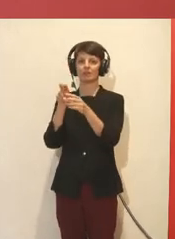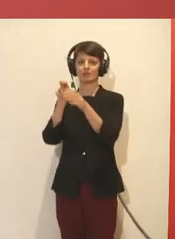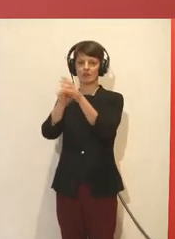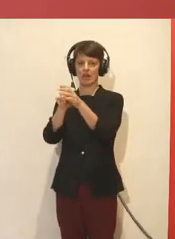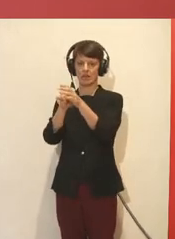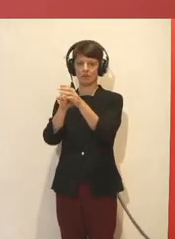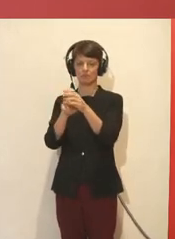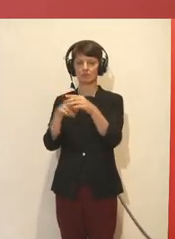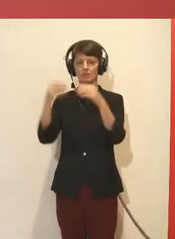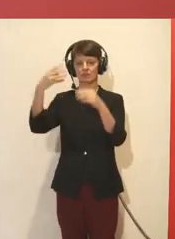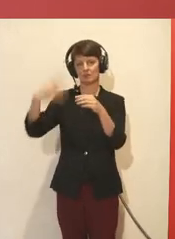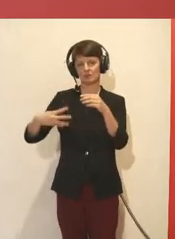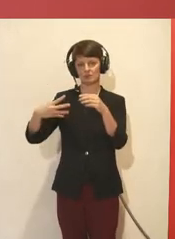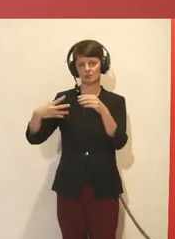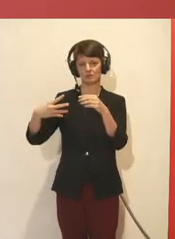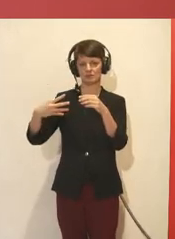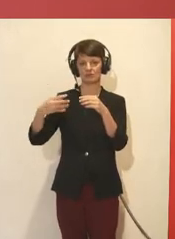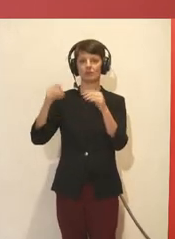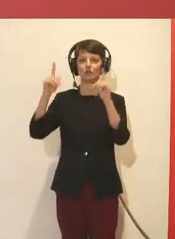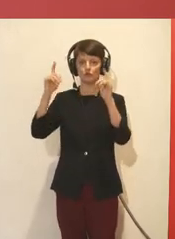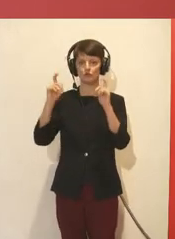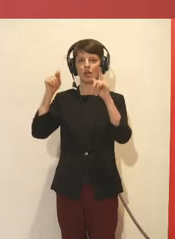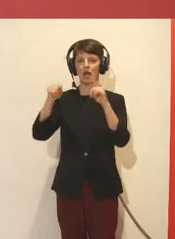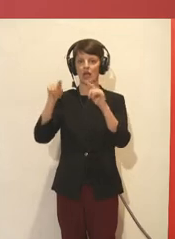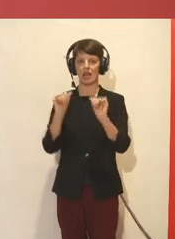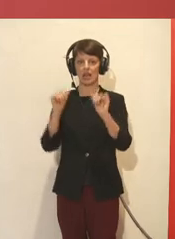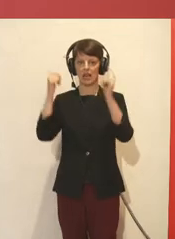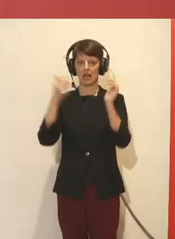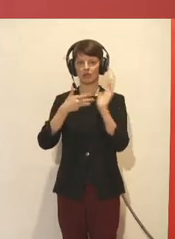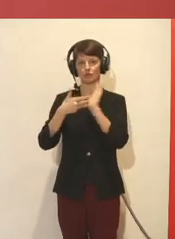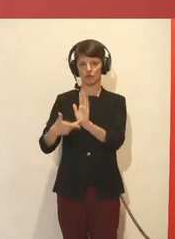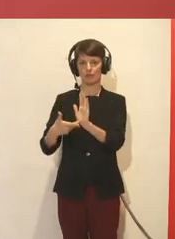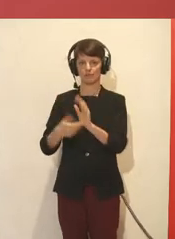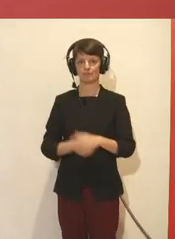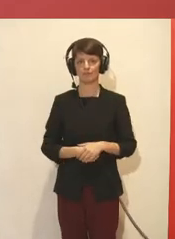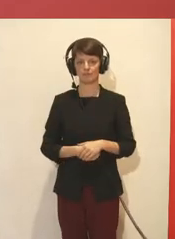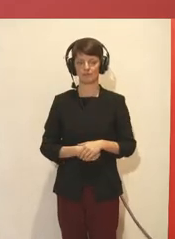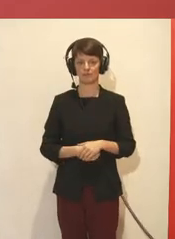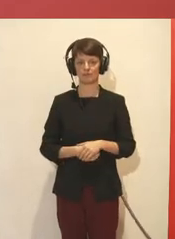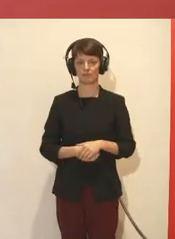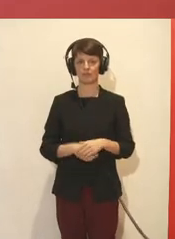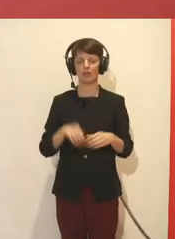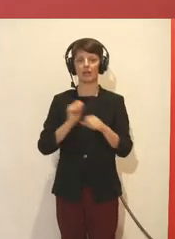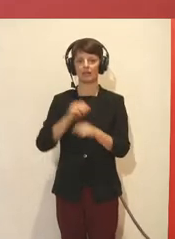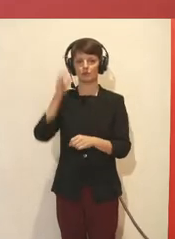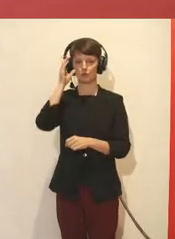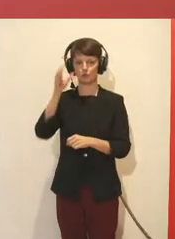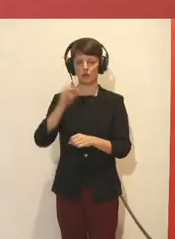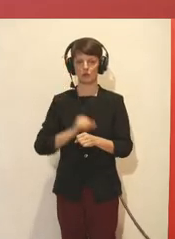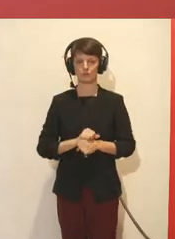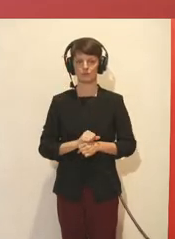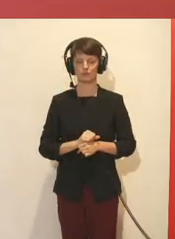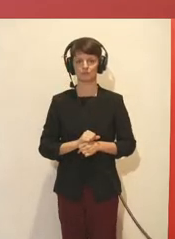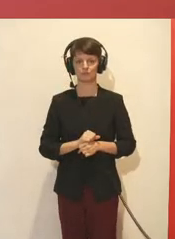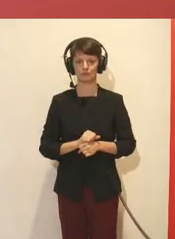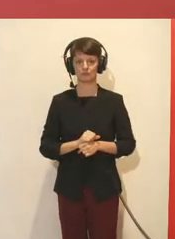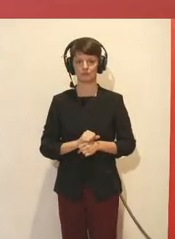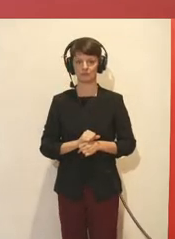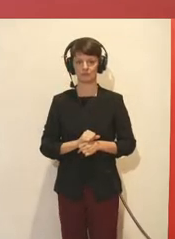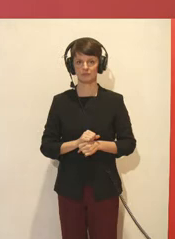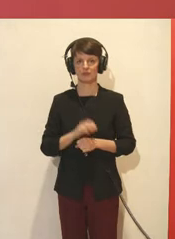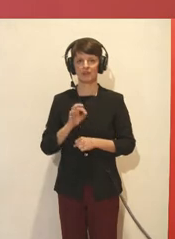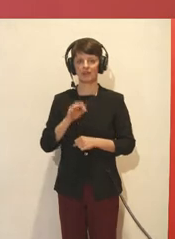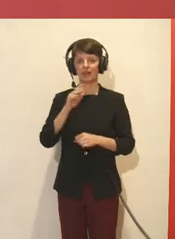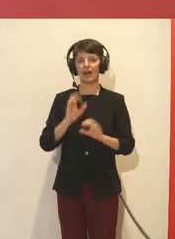kann es öffnet sich eine seite dort startet direkt der livestream da könnt ihr zu schauen wenn ihr das möchte und wenn ihr aktiv